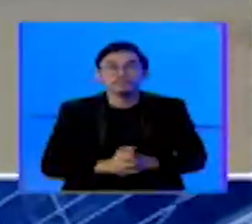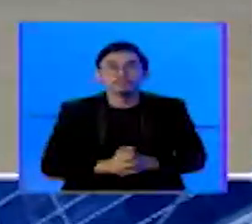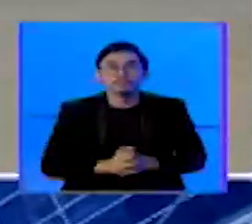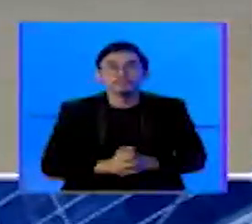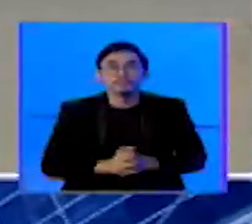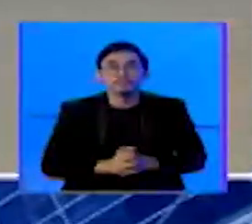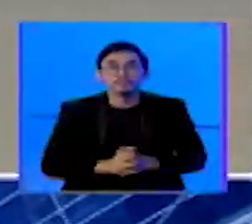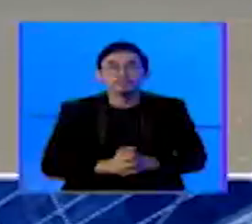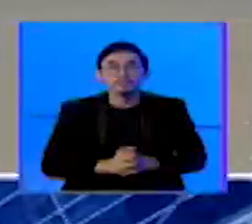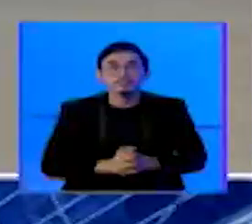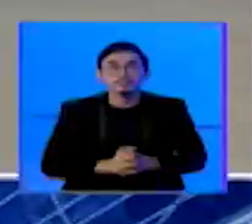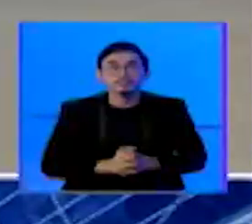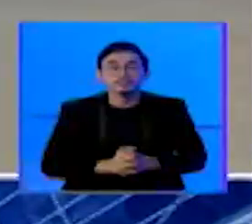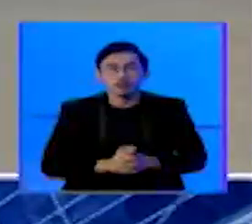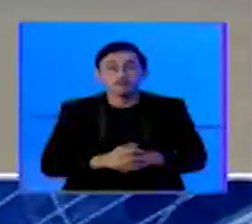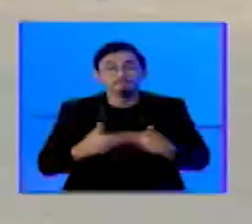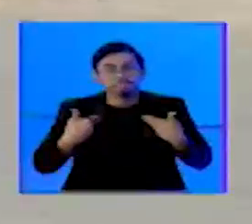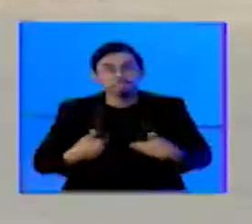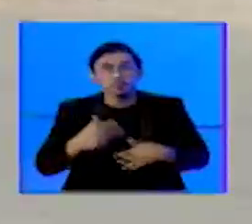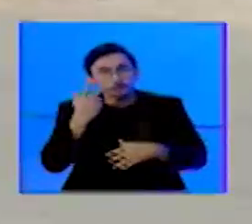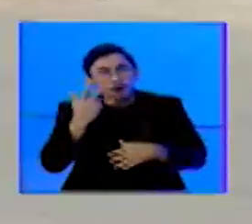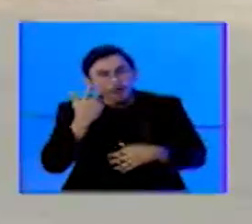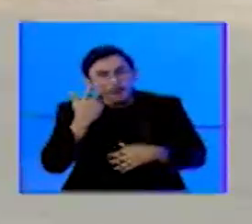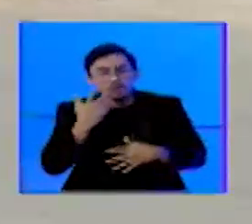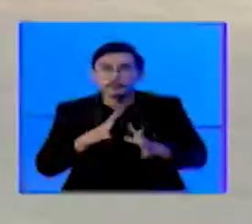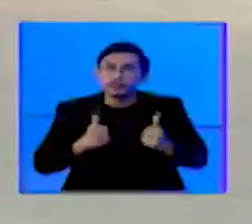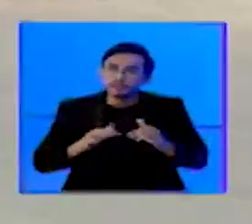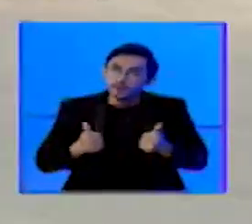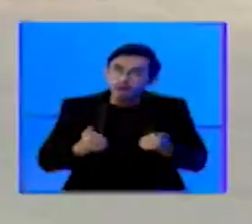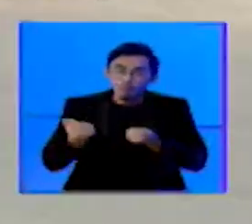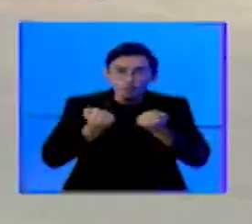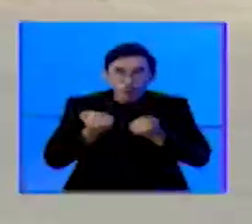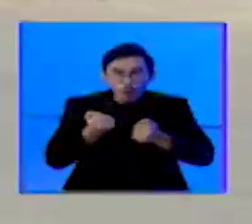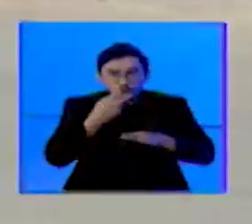tetap menjaga kondisi fisik mereka dan kesiapan berkendara mereka.